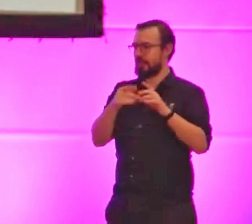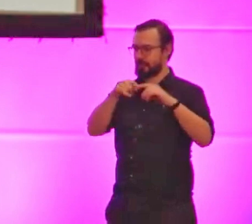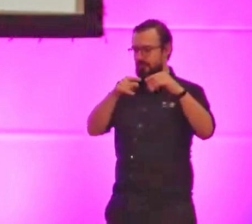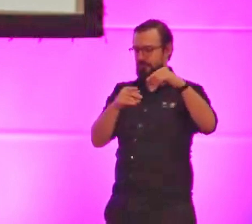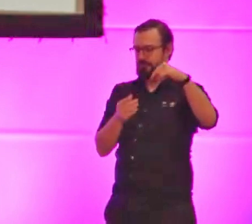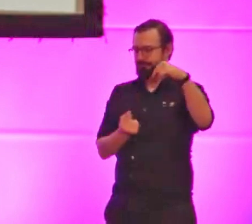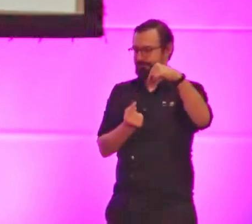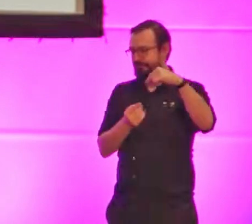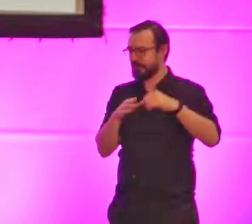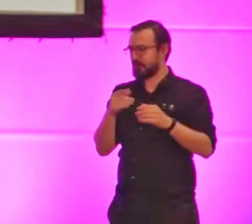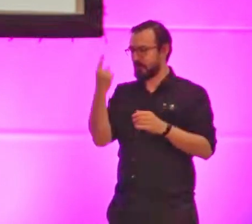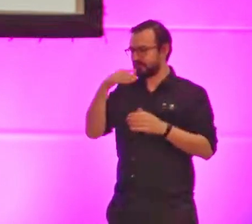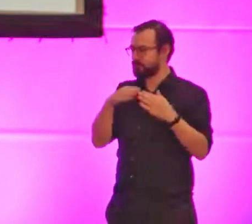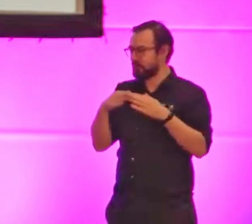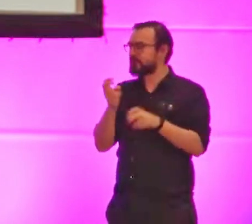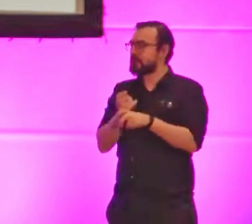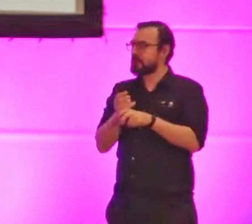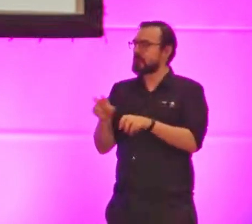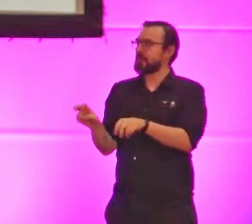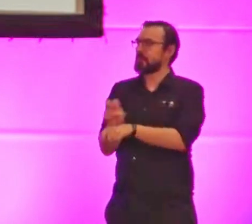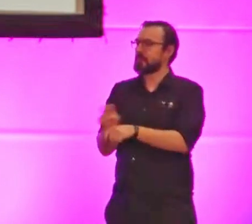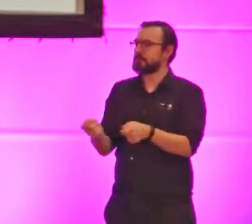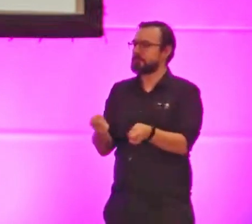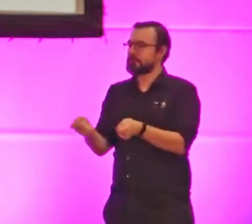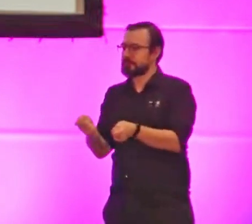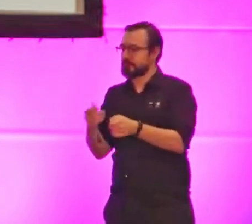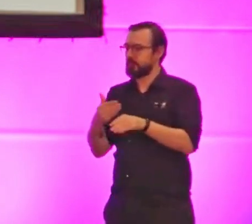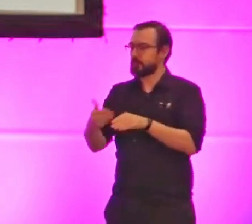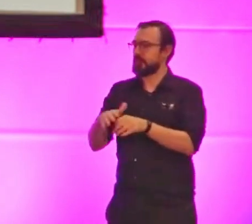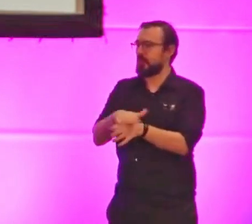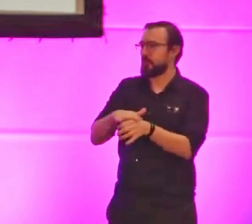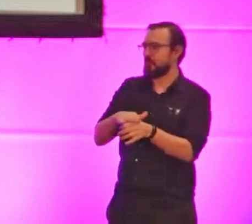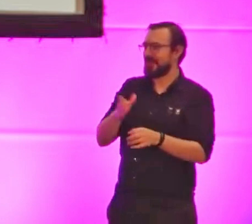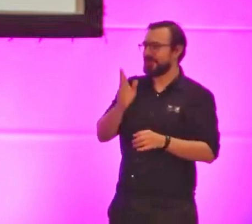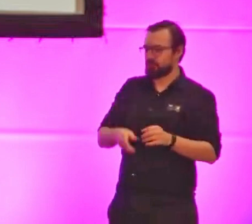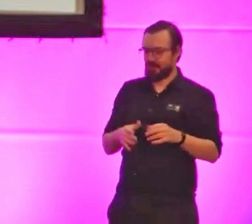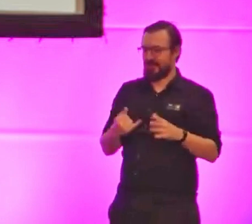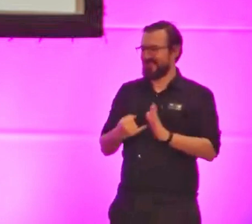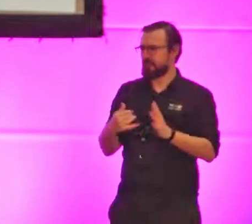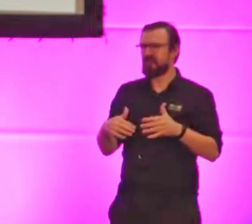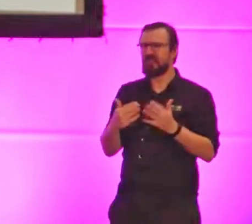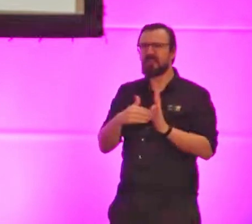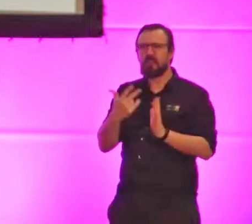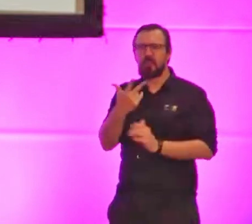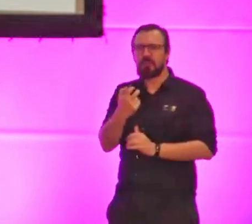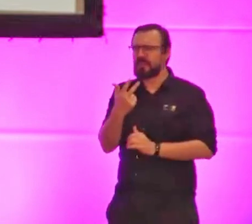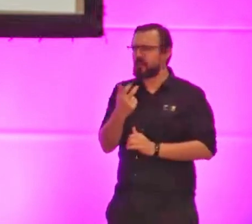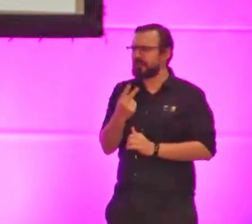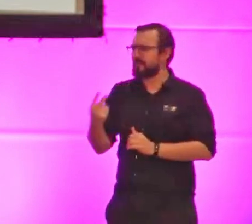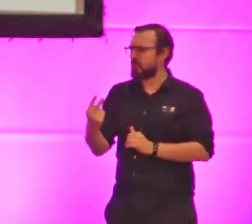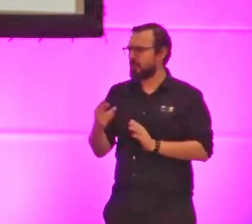som är huvudstaden, försökte kontrollera de yttre områdena. I södra var det ett inbördeskrig sedan